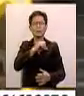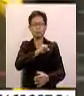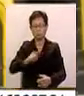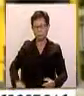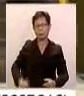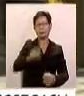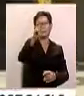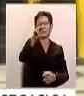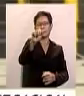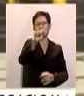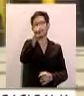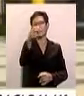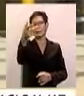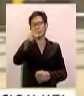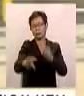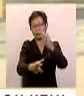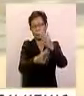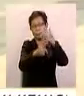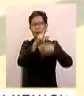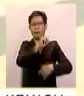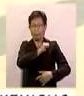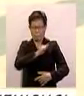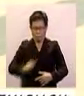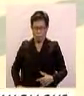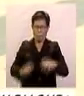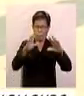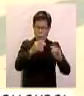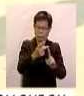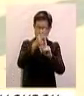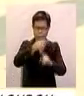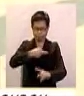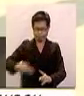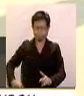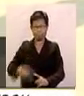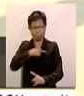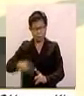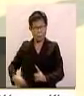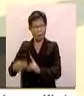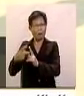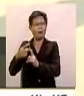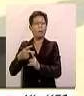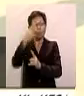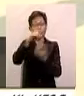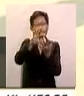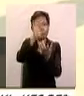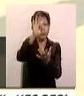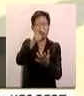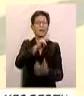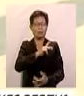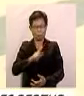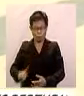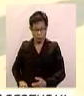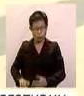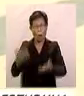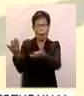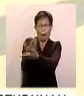Shah sebagai timbalan Yang di-Pertuan Agong. Mesyuarat khas Majlis Raja-Raja bagi pemilihan Seri Paduka Baginda Yang di-Pertuan Agong